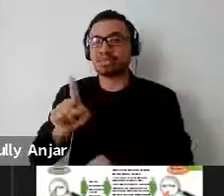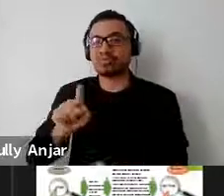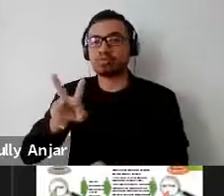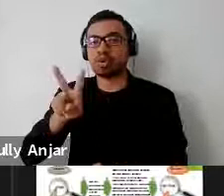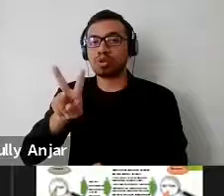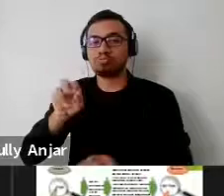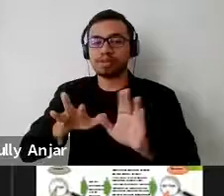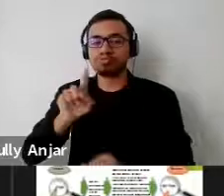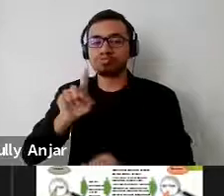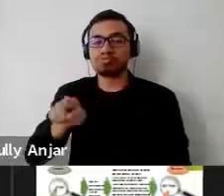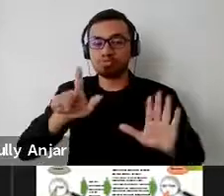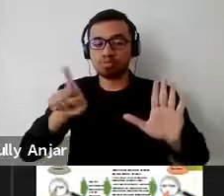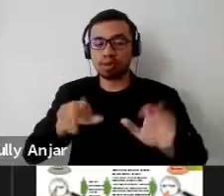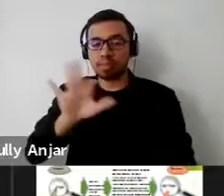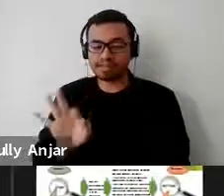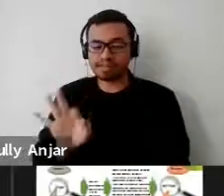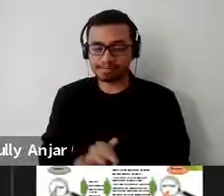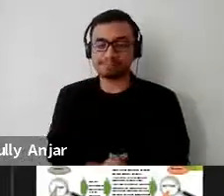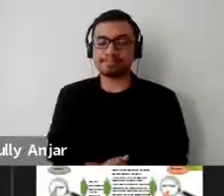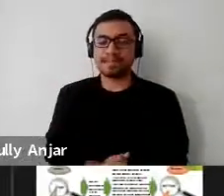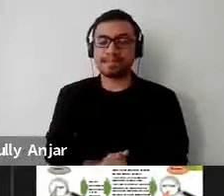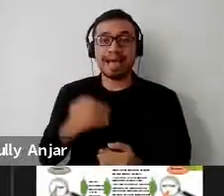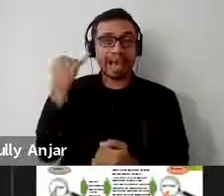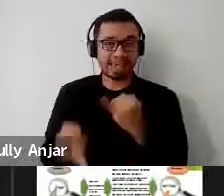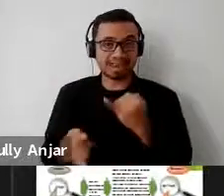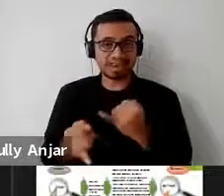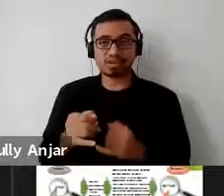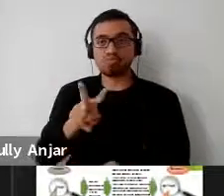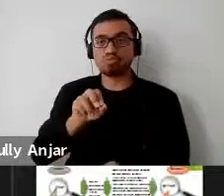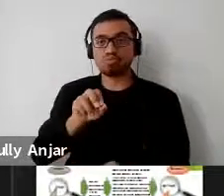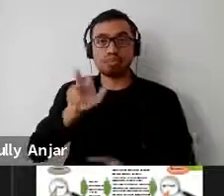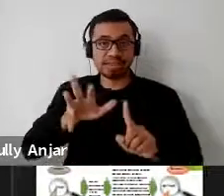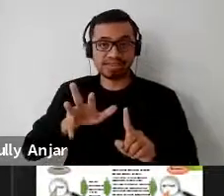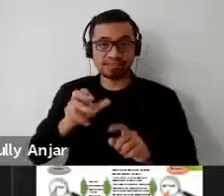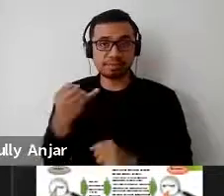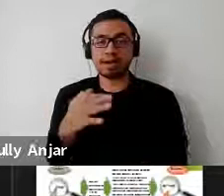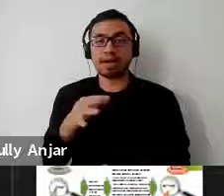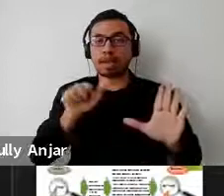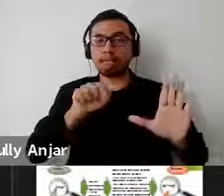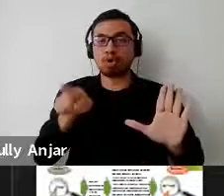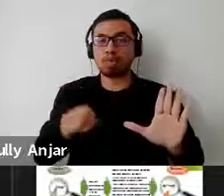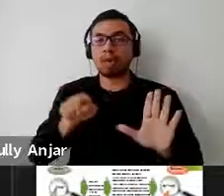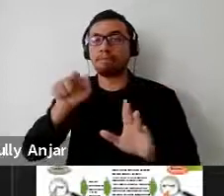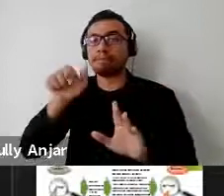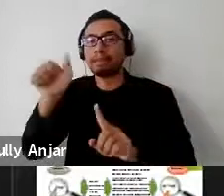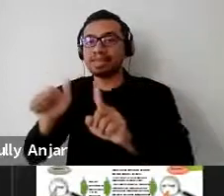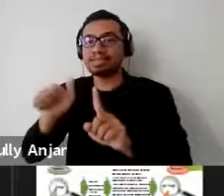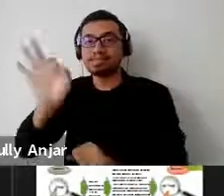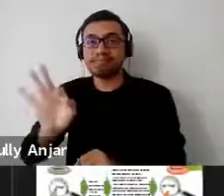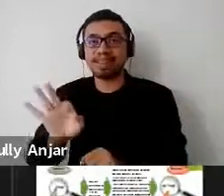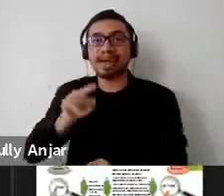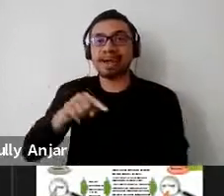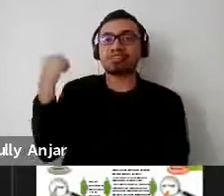7,5%. Kemudian sampai akhir tahun, triwulan 4-nya, itu 6,16%. Ini di atas rata-rata